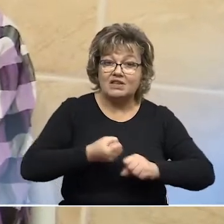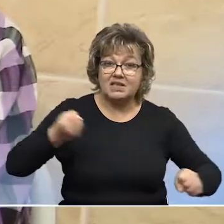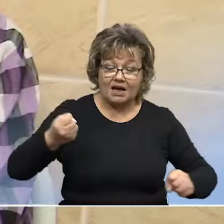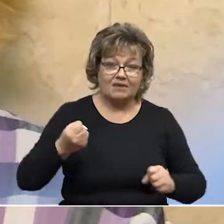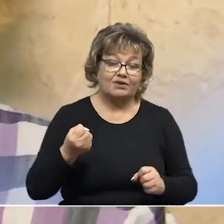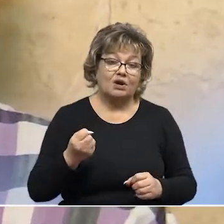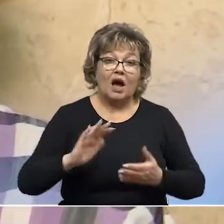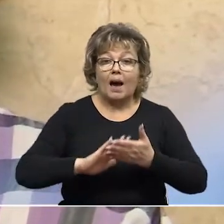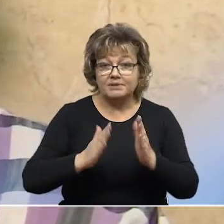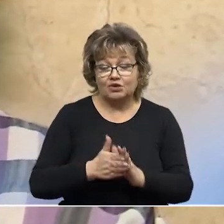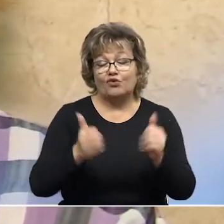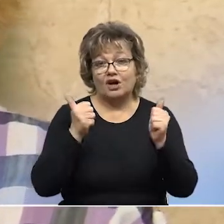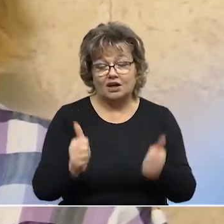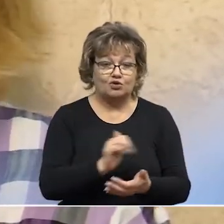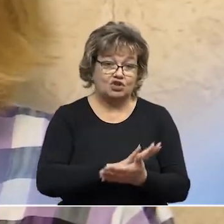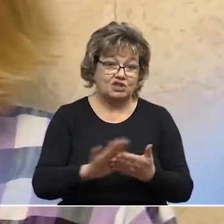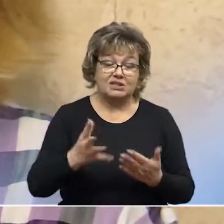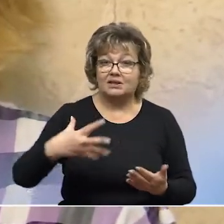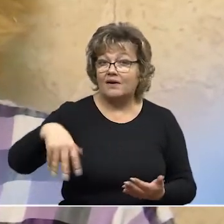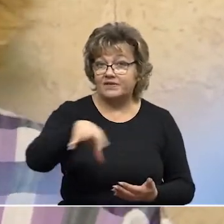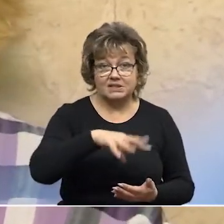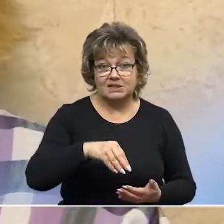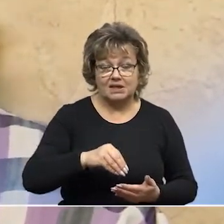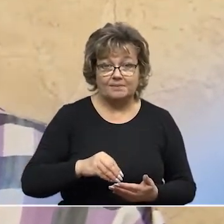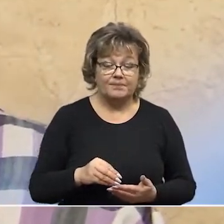меня. Обстановка хорошая, чистота везде.